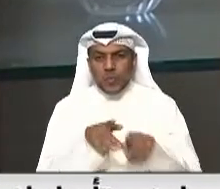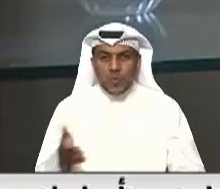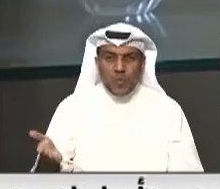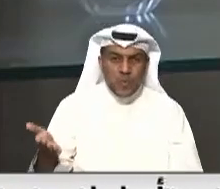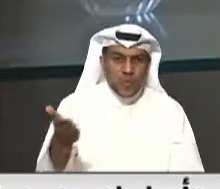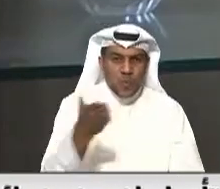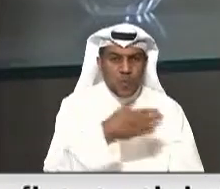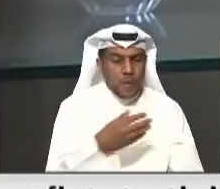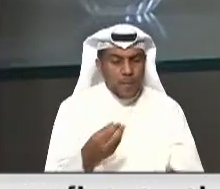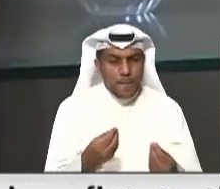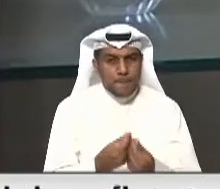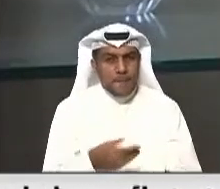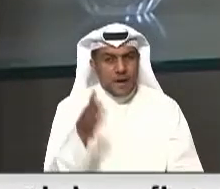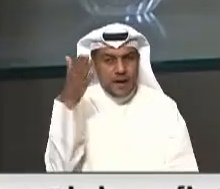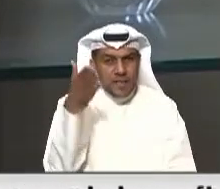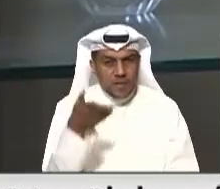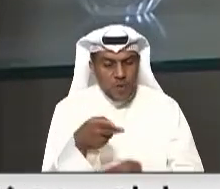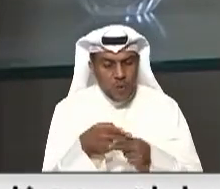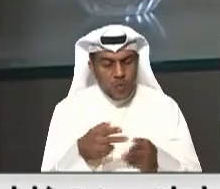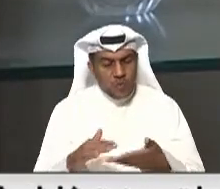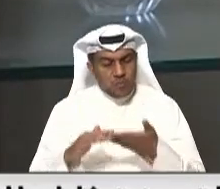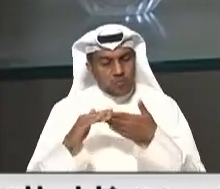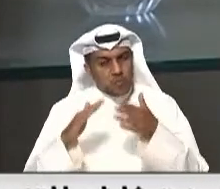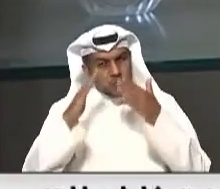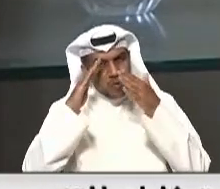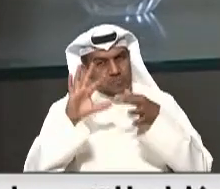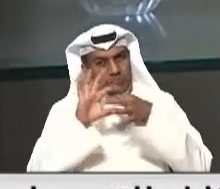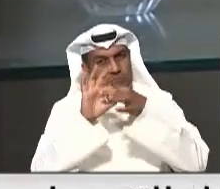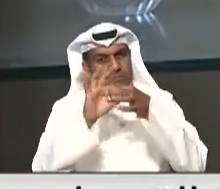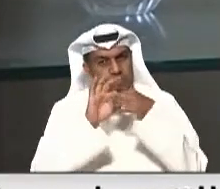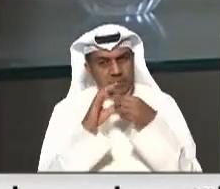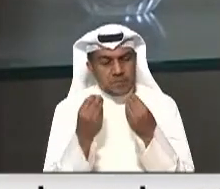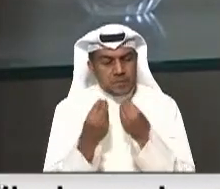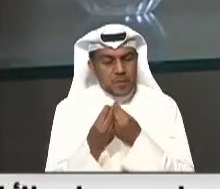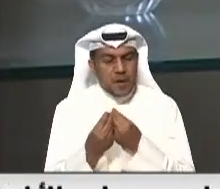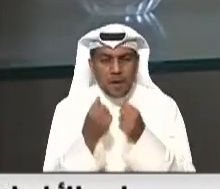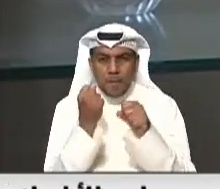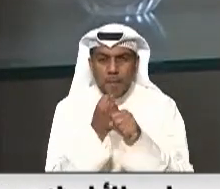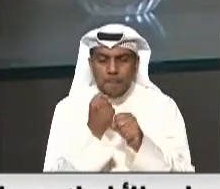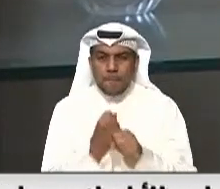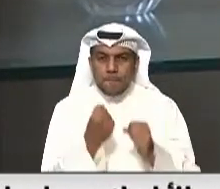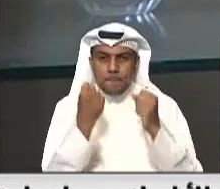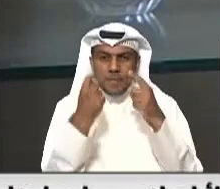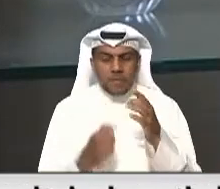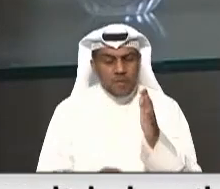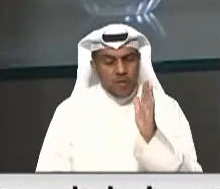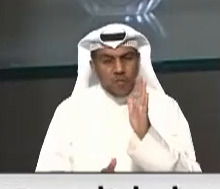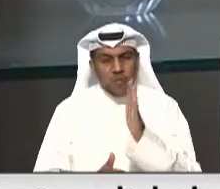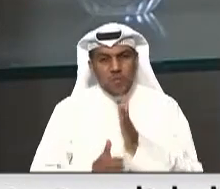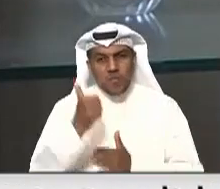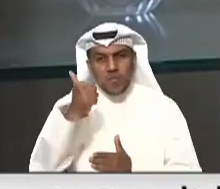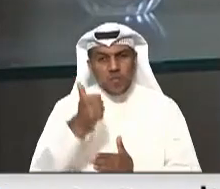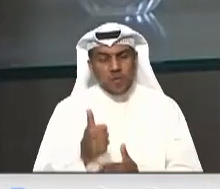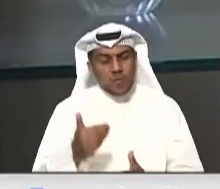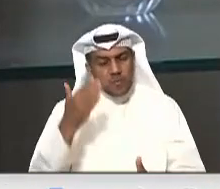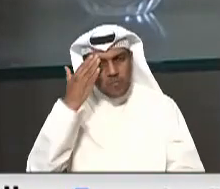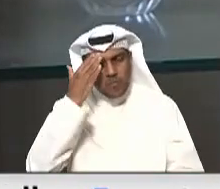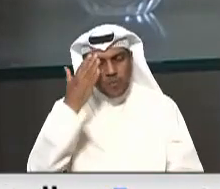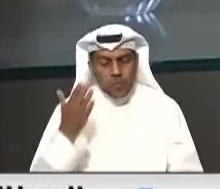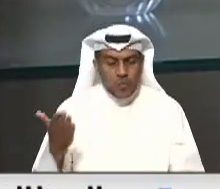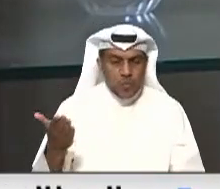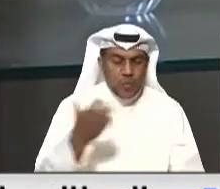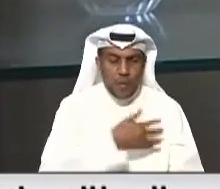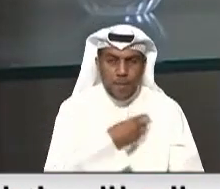الملحق العسكري على النصح والتواصل الدائم، وأؤكد إلى القيادة السياسية حرصنا الدائم